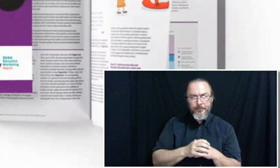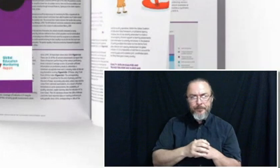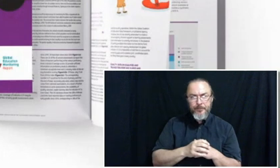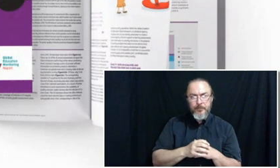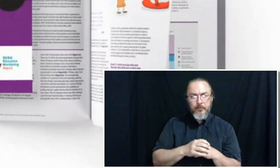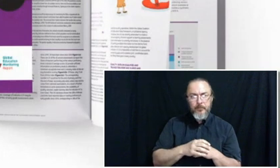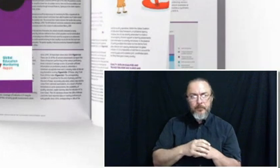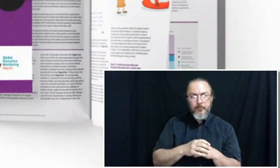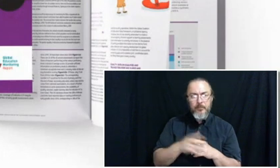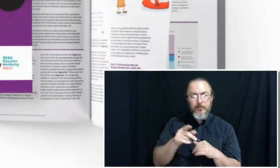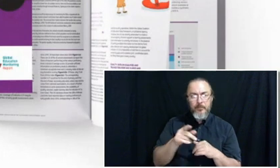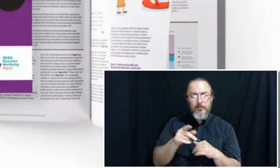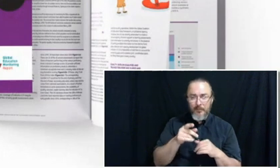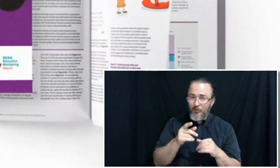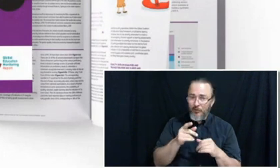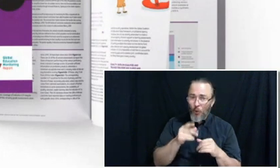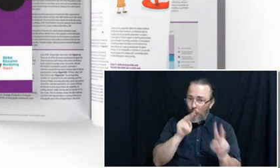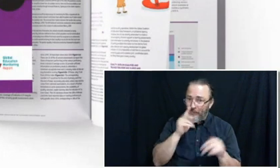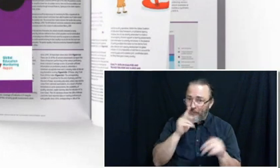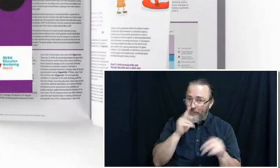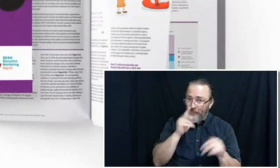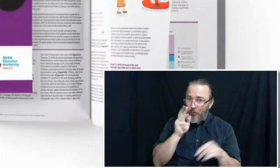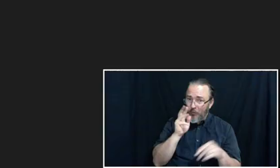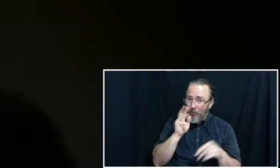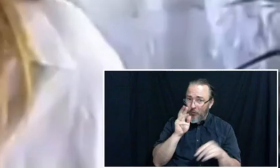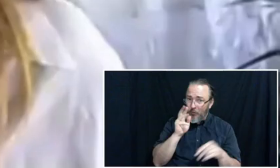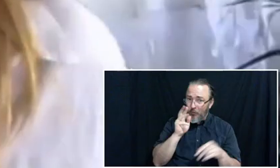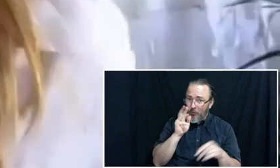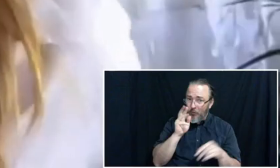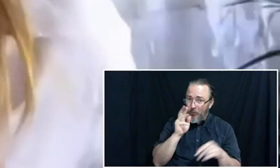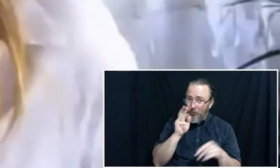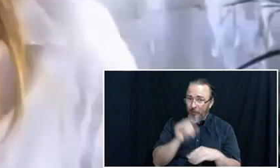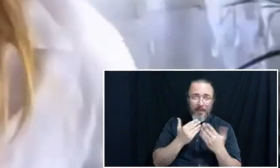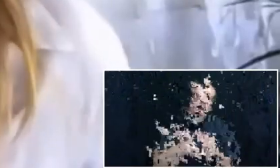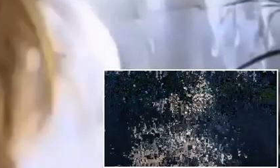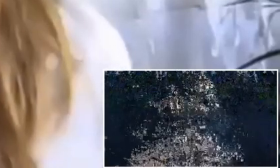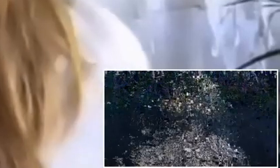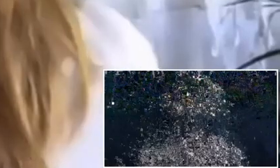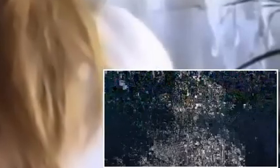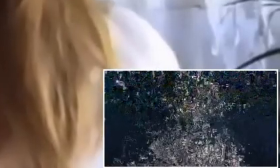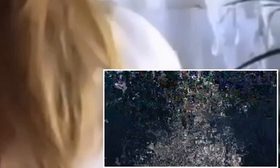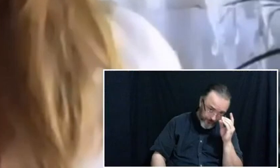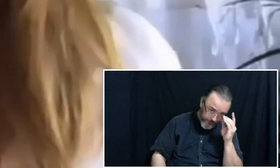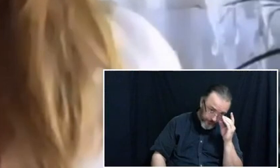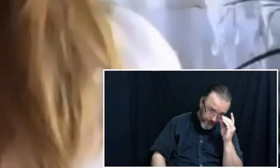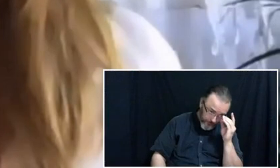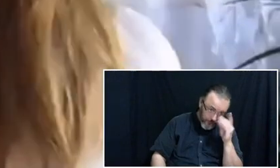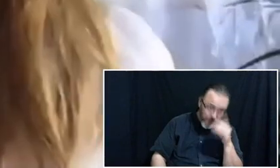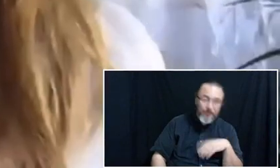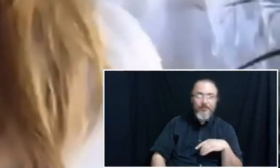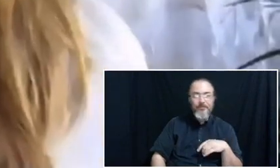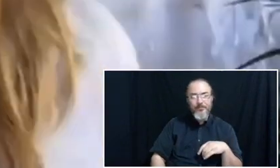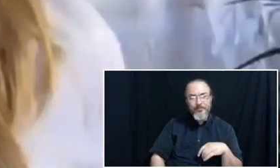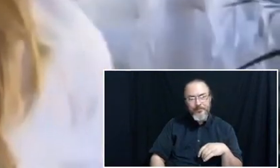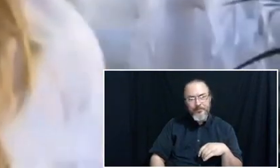centrale. Donc restez à l'écoute. Je vous remercie beaucoup de votre attention. Continuez de nous suivre.